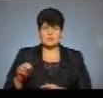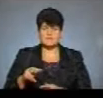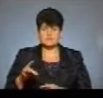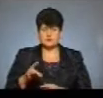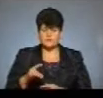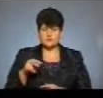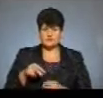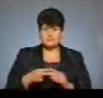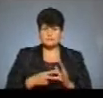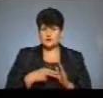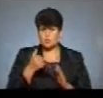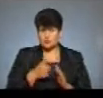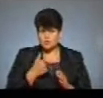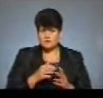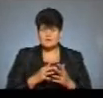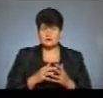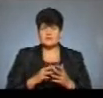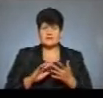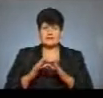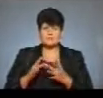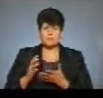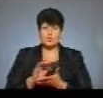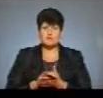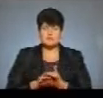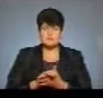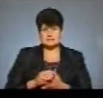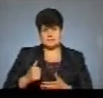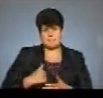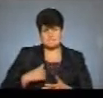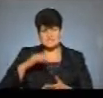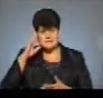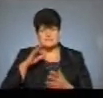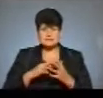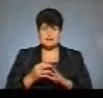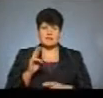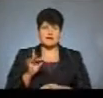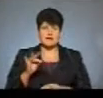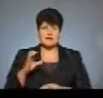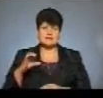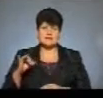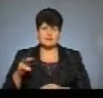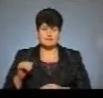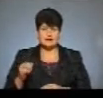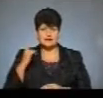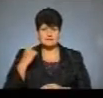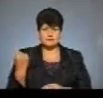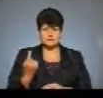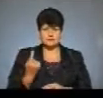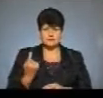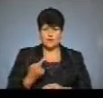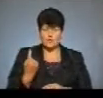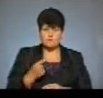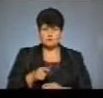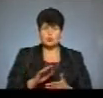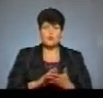у 2017 році у соцмережі познайомилась з бійцем із села Красилівка Ставишинського району Київської області Сергієм Альмужним.